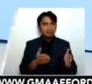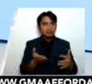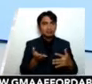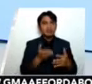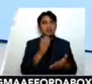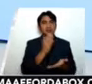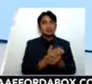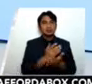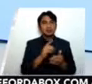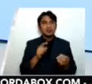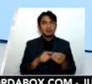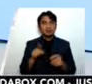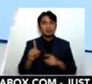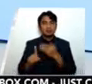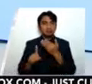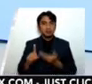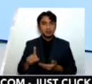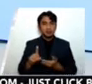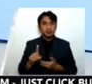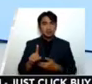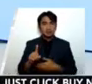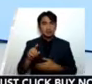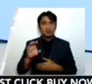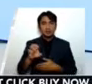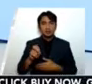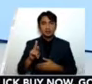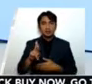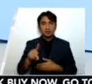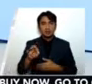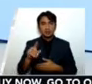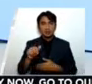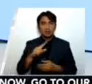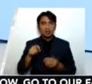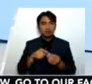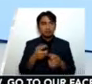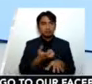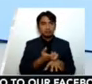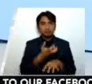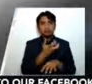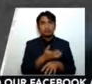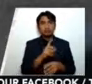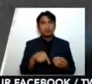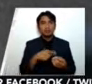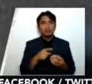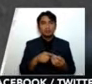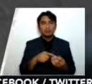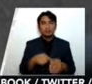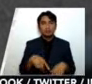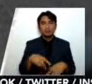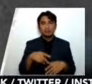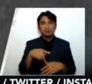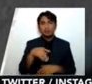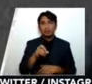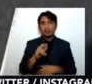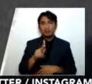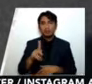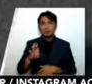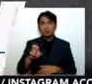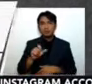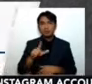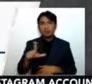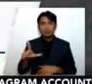bribery at 2 counts of indirect bribery kaugnay sa pork barrel scam. Tugon yan sa apilang inihain ng